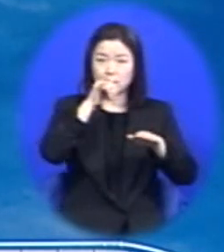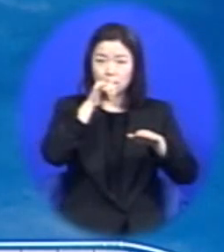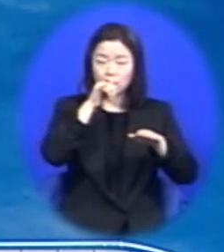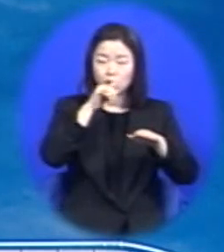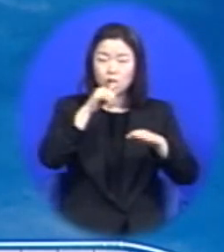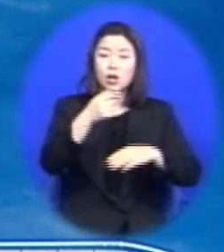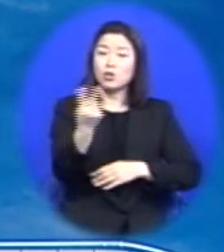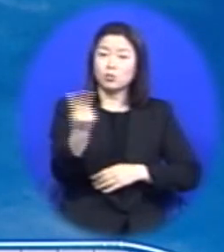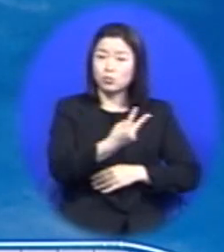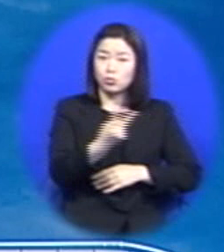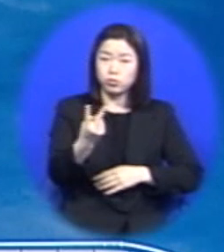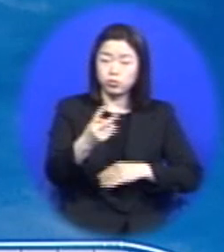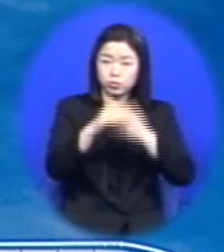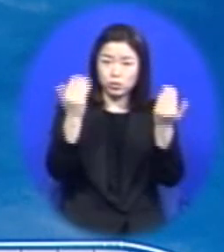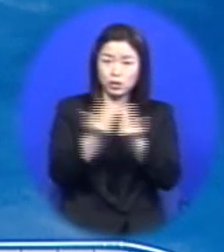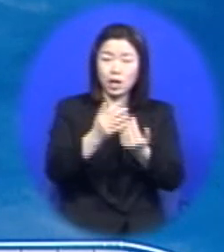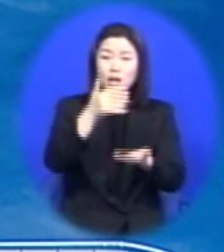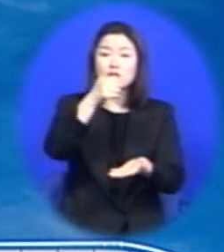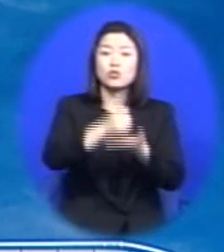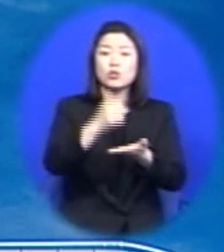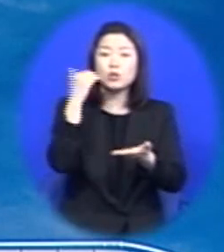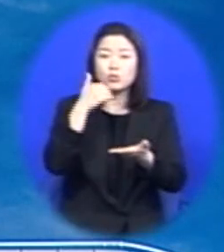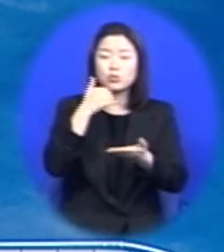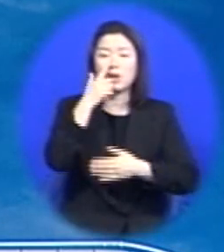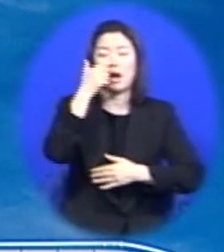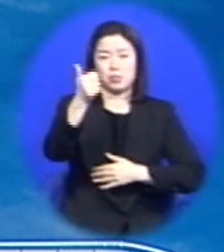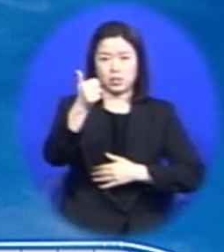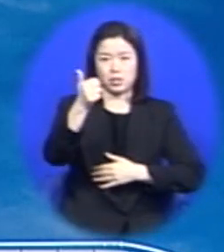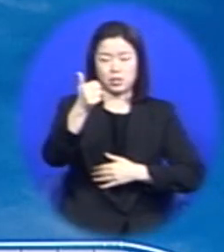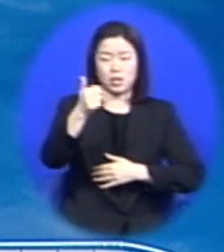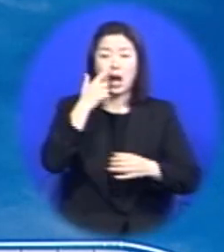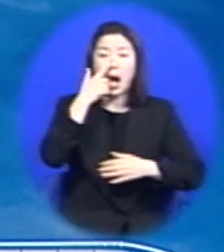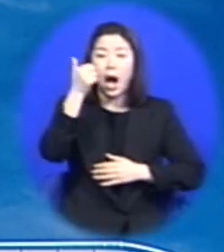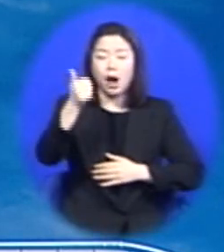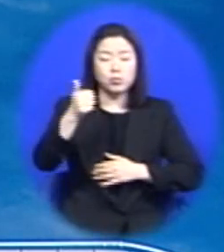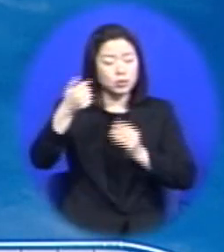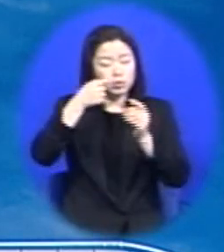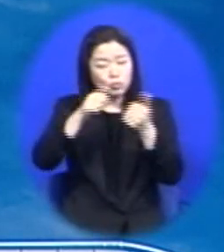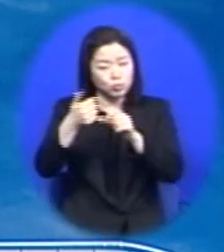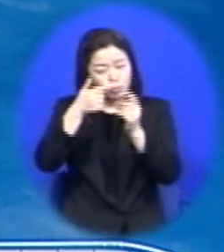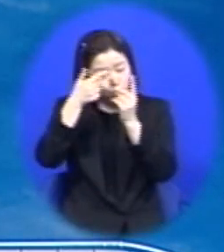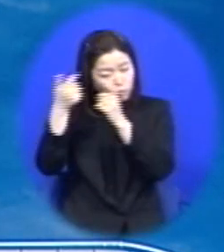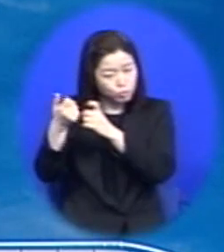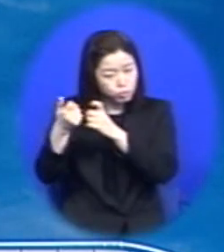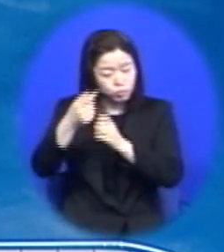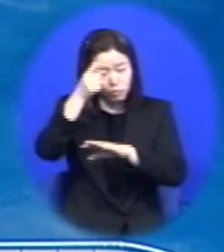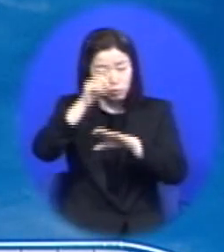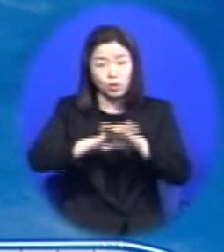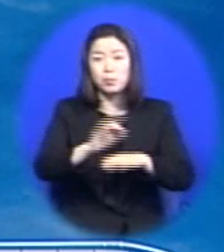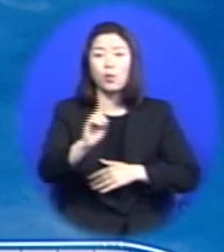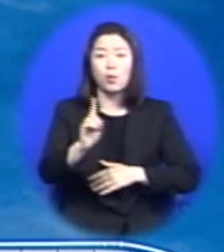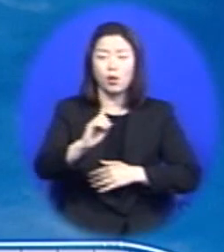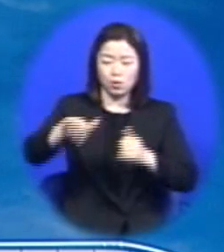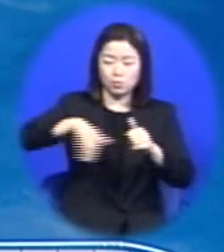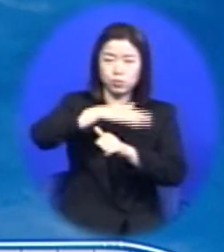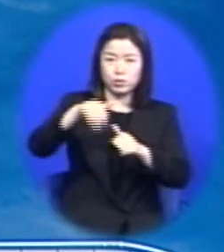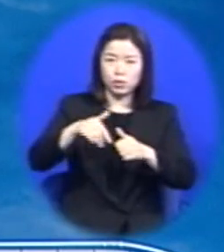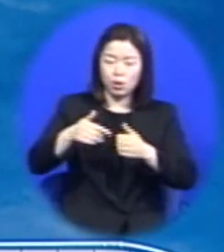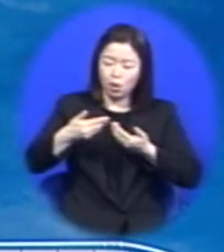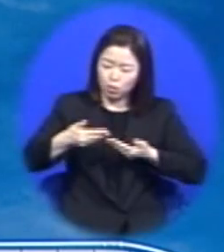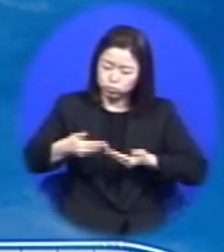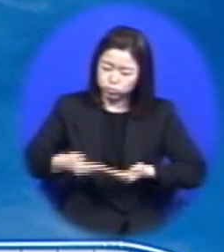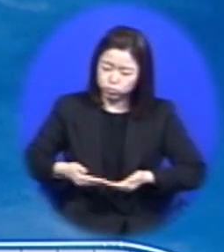주인공은 아버님이에요. 아버님 추도 예배 분위기는 어떤 분위기예요? 아주 무겁고 가라앉은